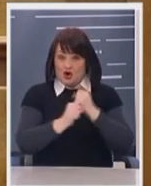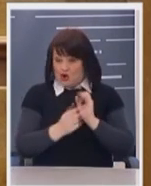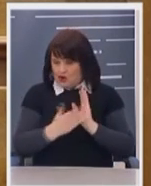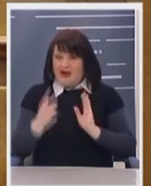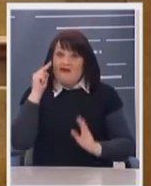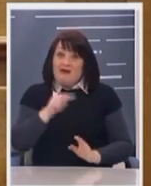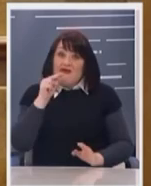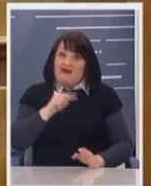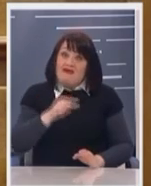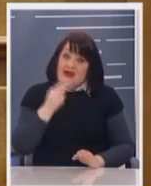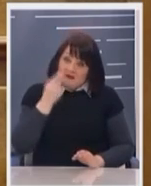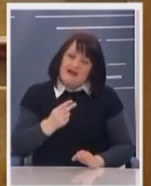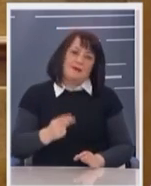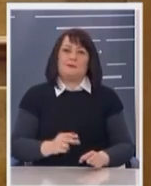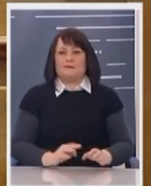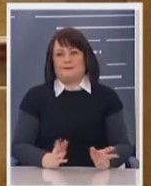φαίνονται, είναι ορατές.